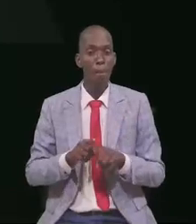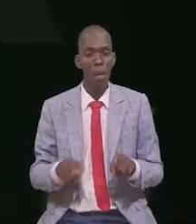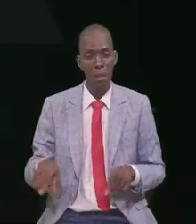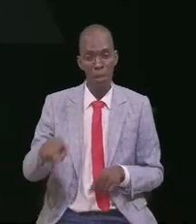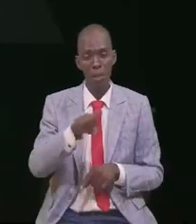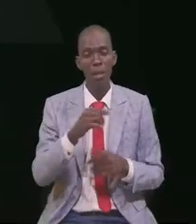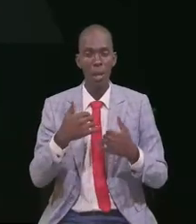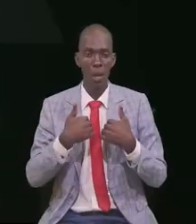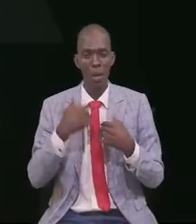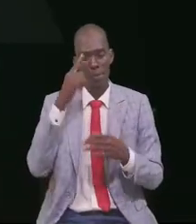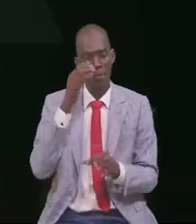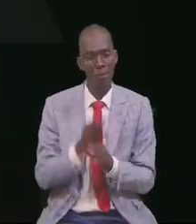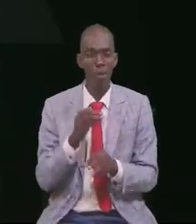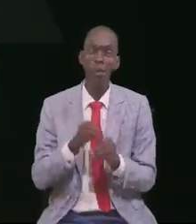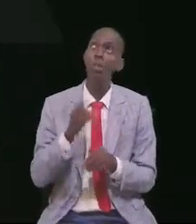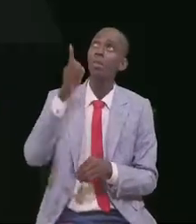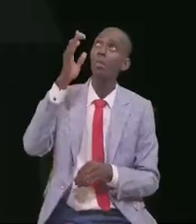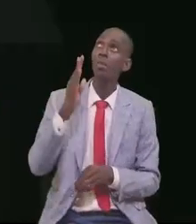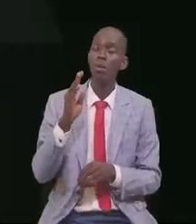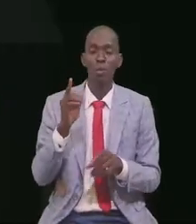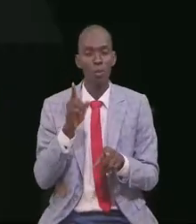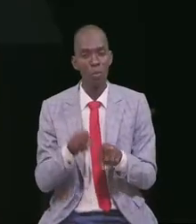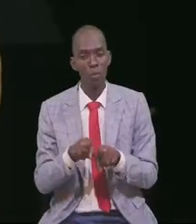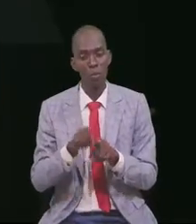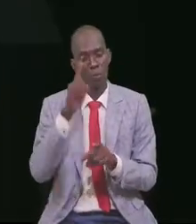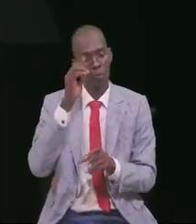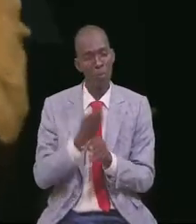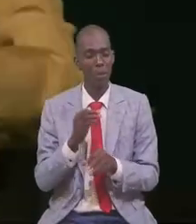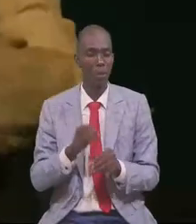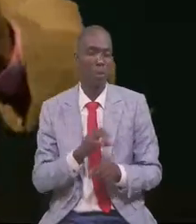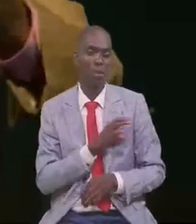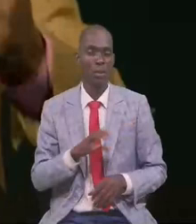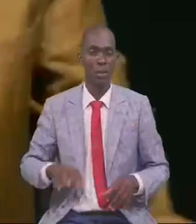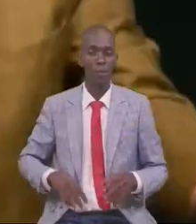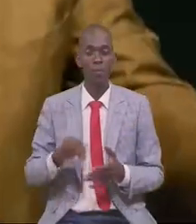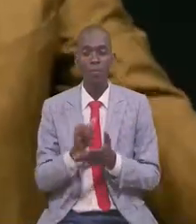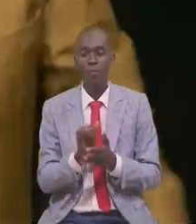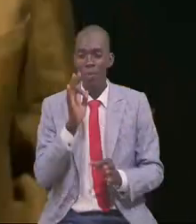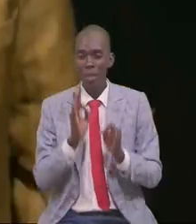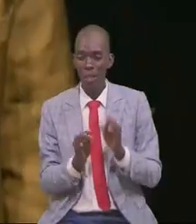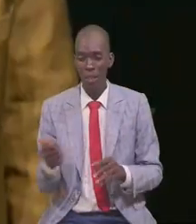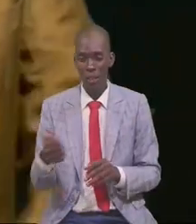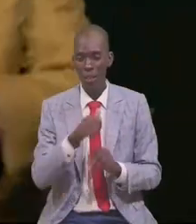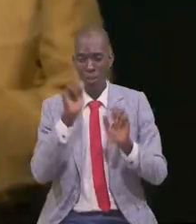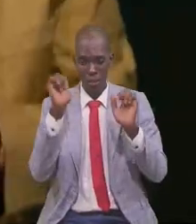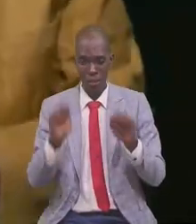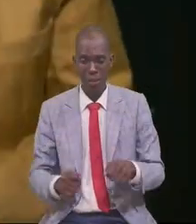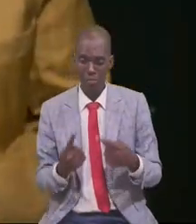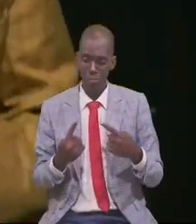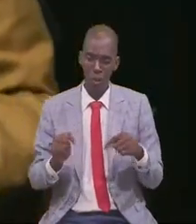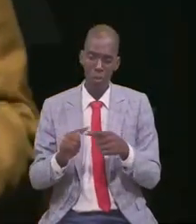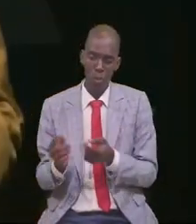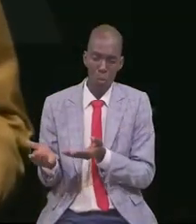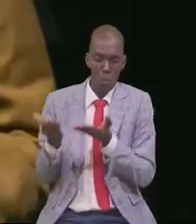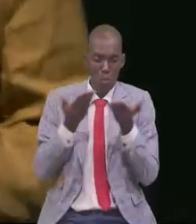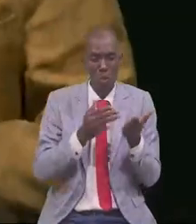la foi en Christ. Que s'ils pouvaient amener l'homme à la présence de Christ, dans